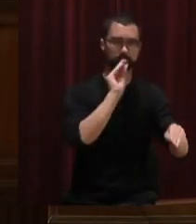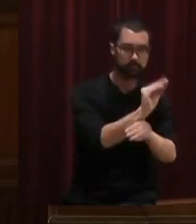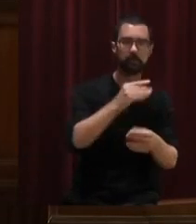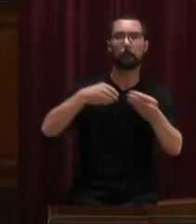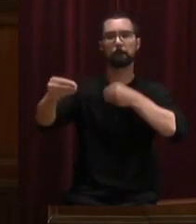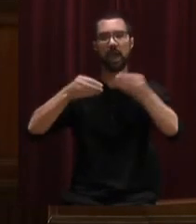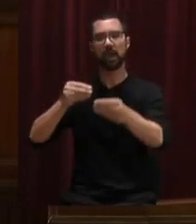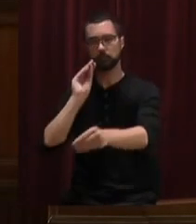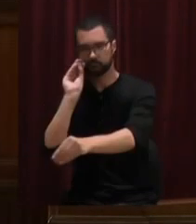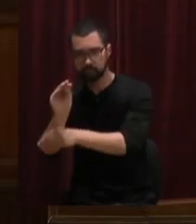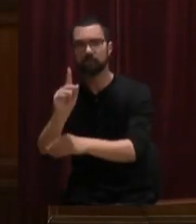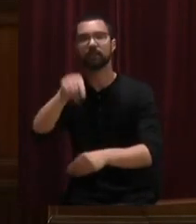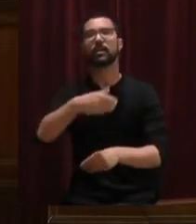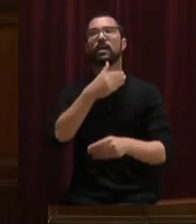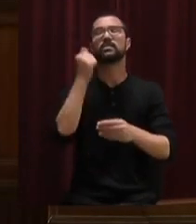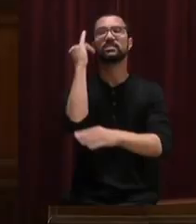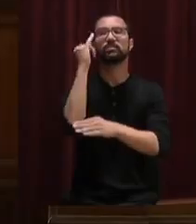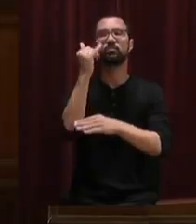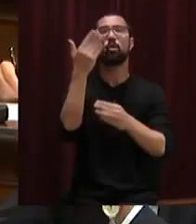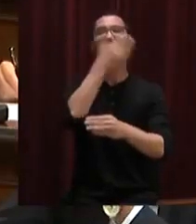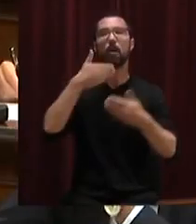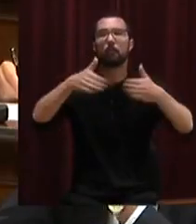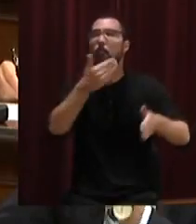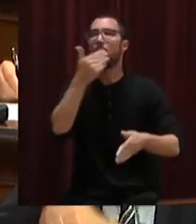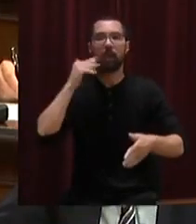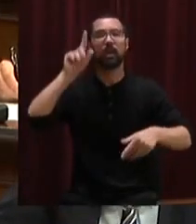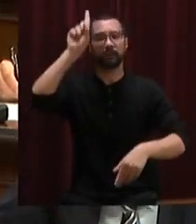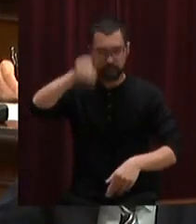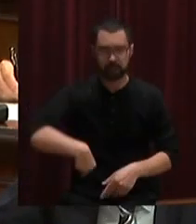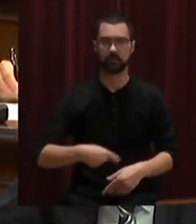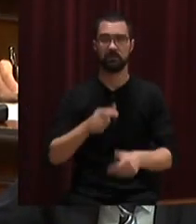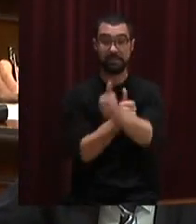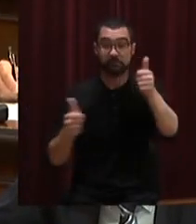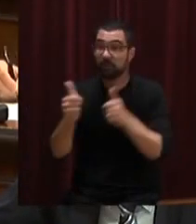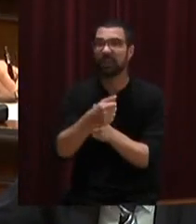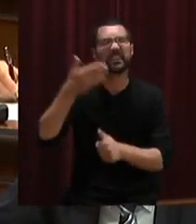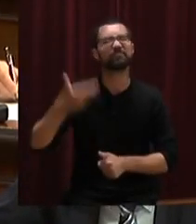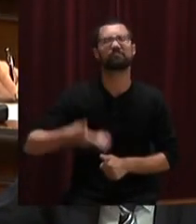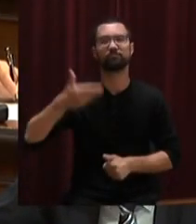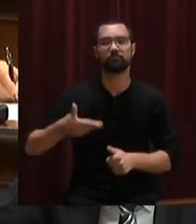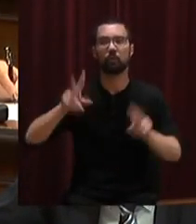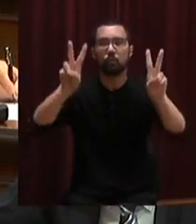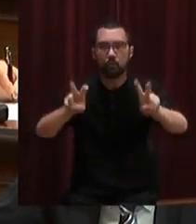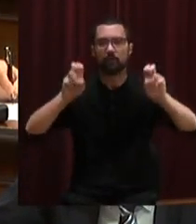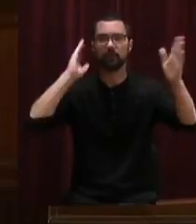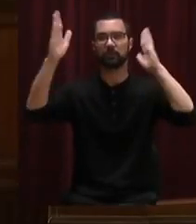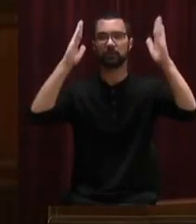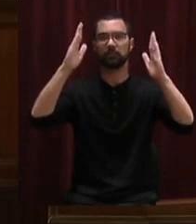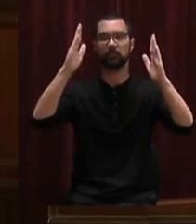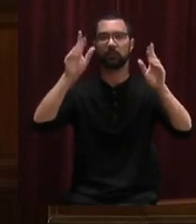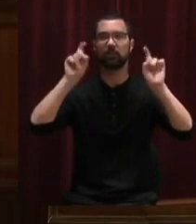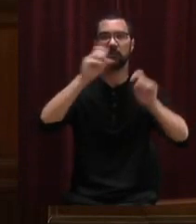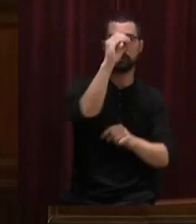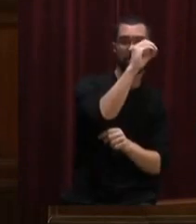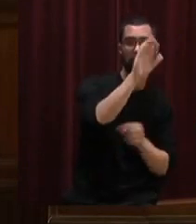poder obrir els centres a les hores baixes i ens han de marcar com a prioritat desenvolupar una nova etapa educativa, la de 0